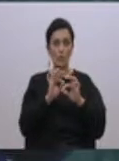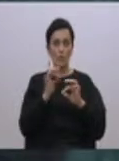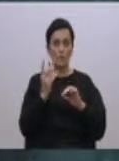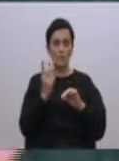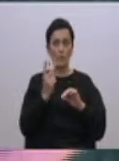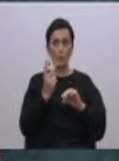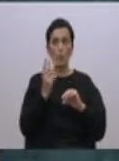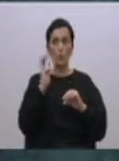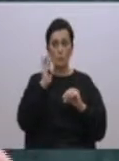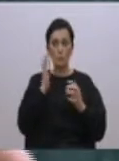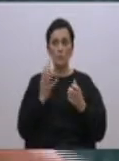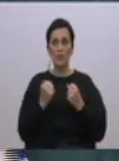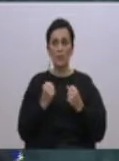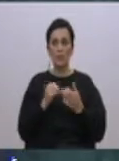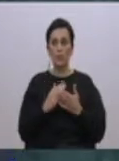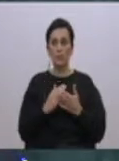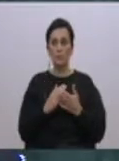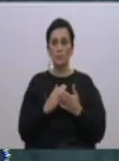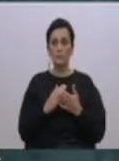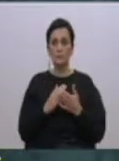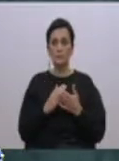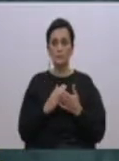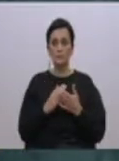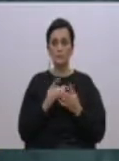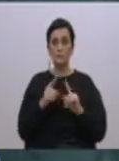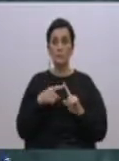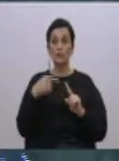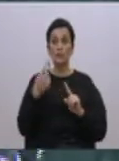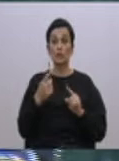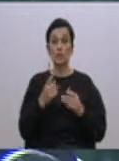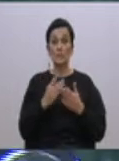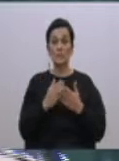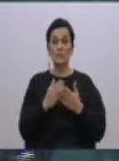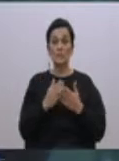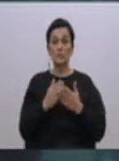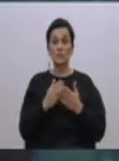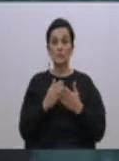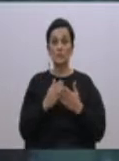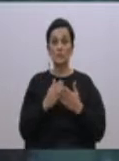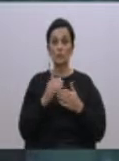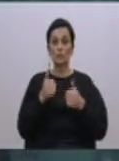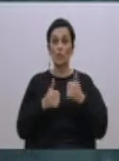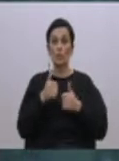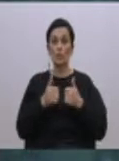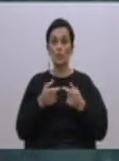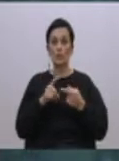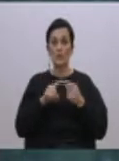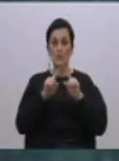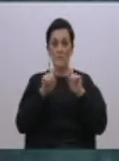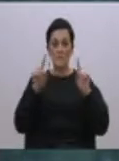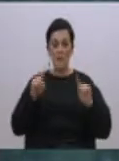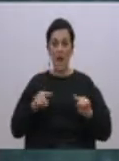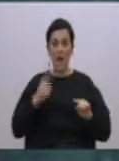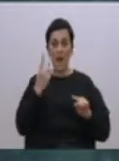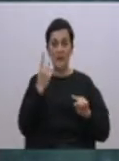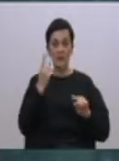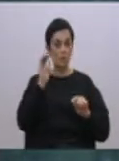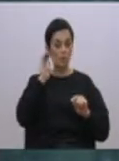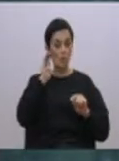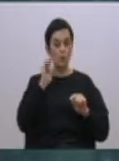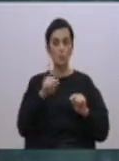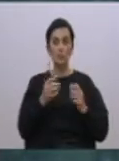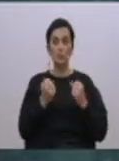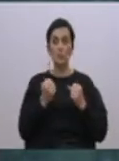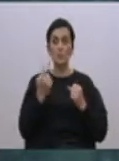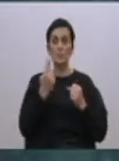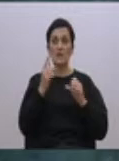meure mosmenit, miqebulia. Shemdeg gakhlavt konkurentsiis shesakhebi paketi erti mosmenit unda mivighot.